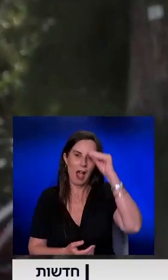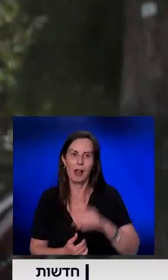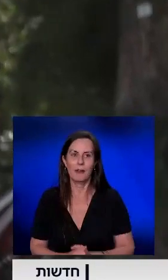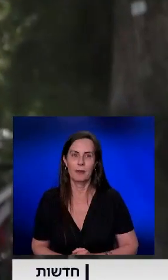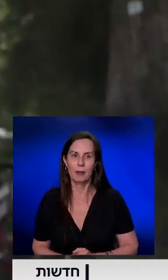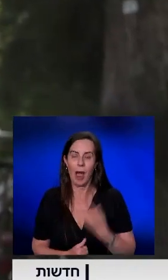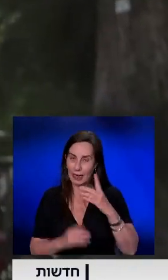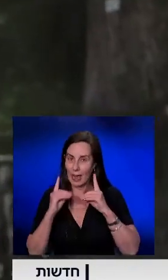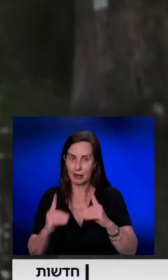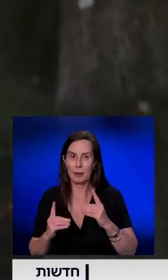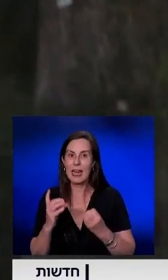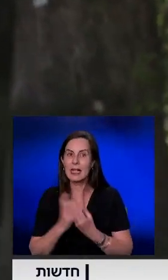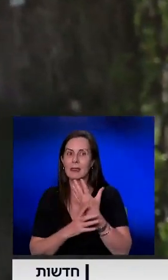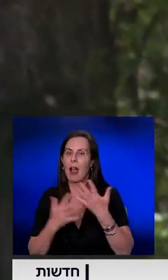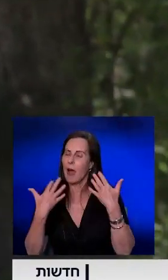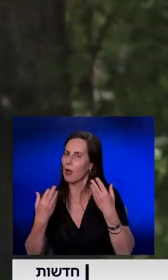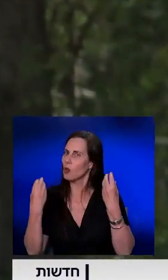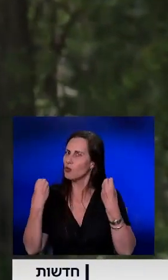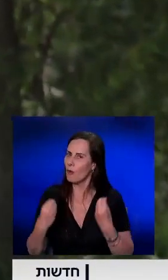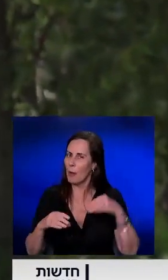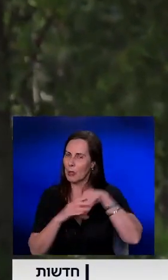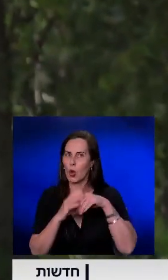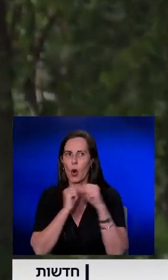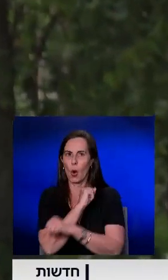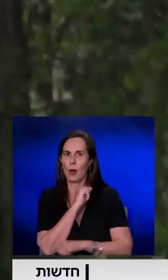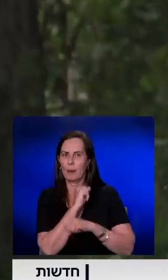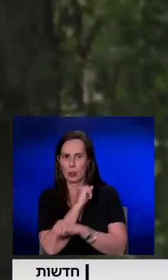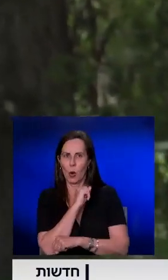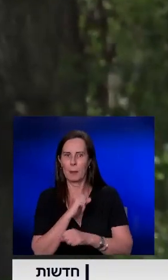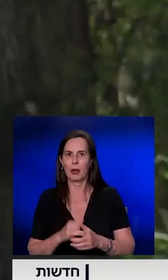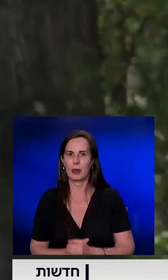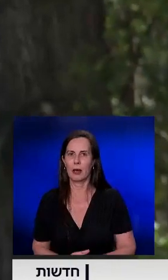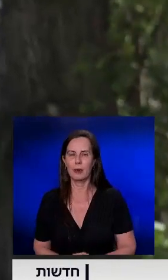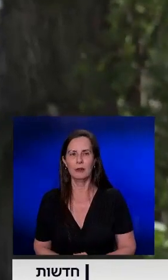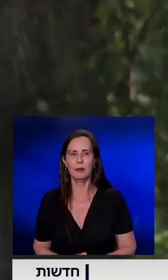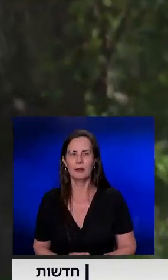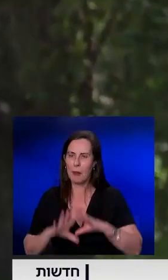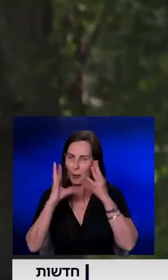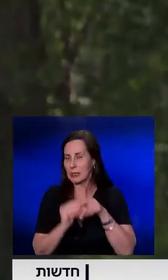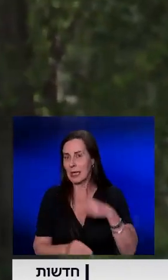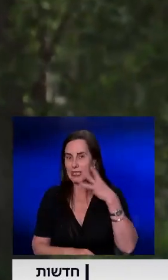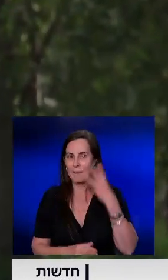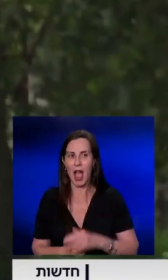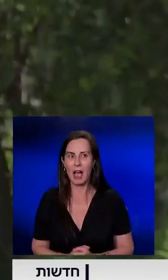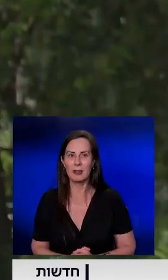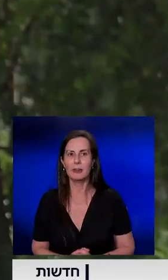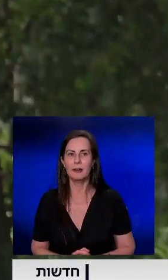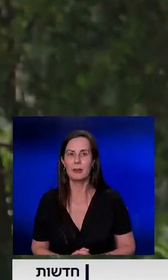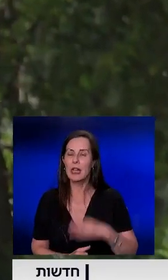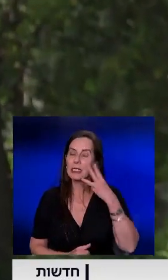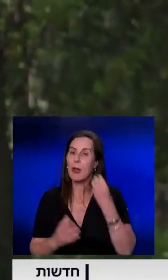אחת הדרכים לייצר אווירה הוגנת ומכלילה, היא שפה.